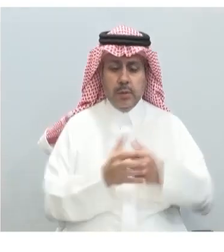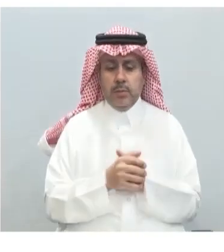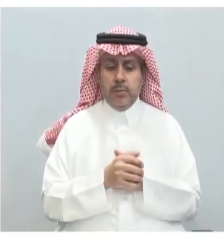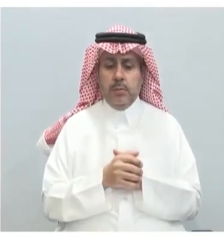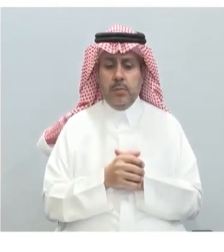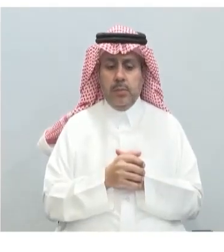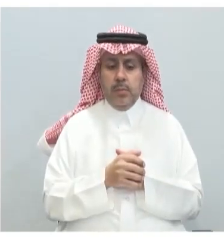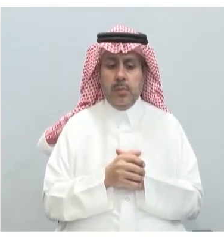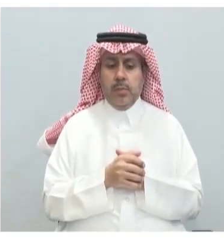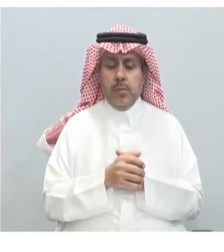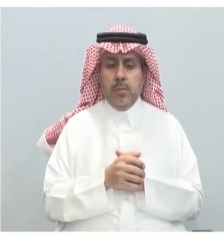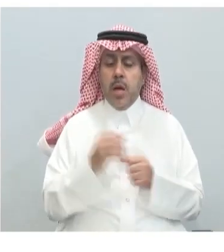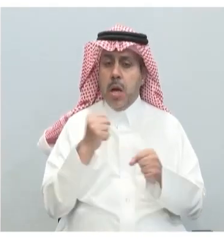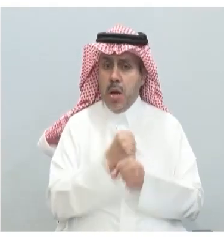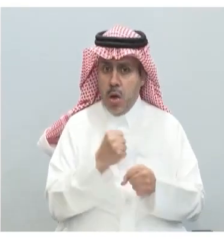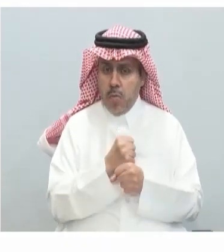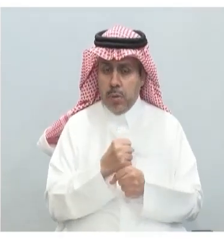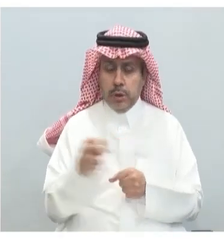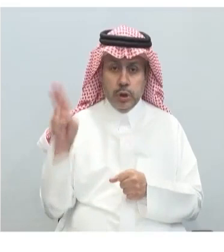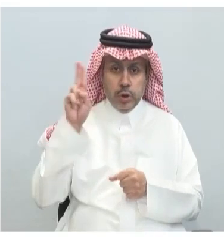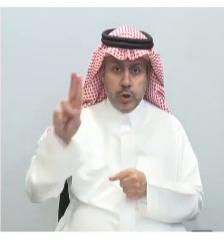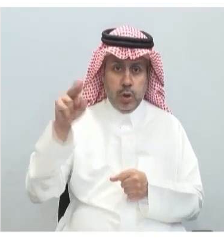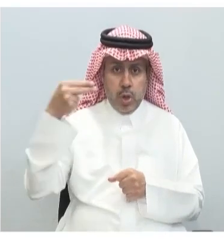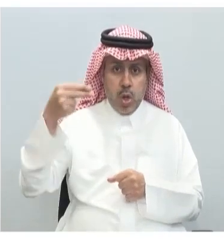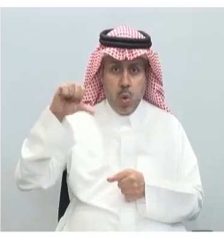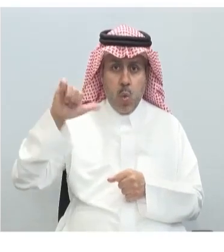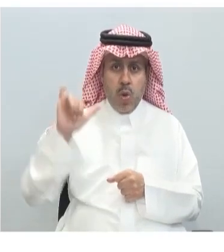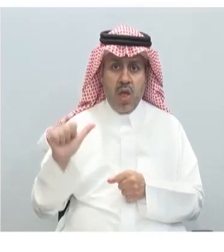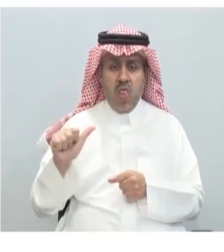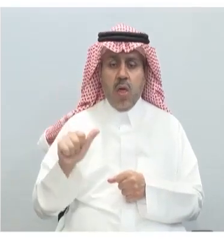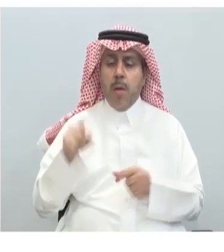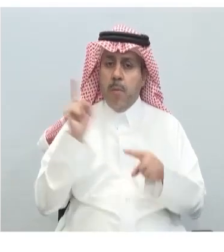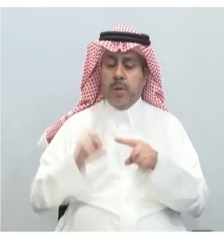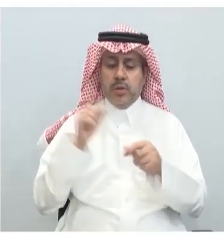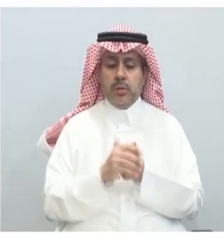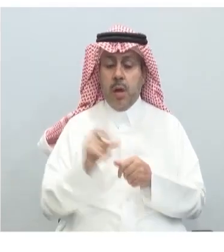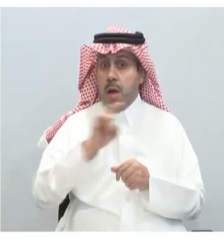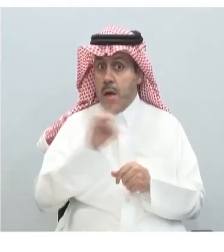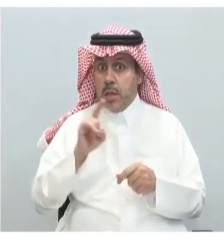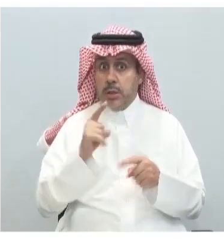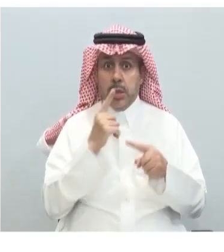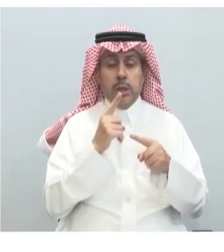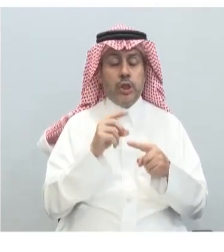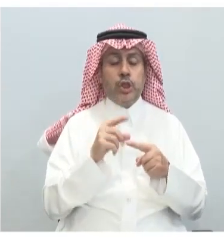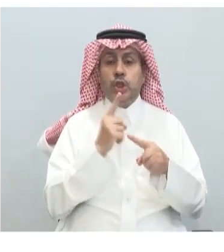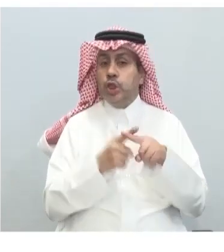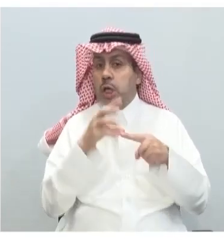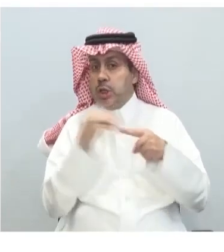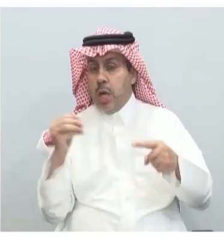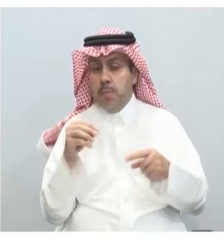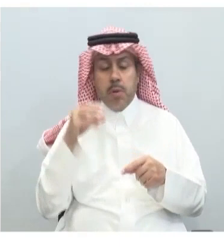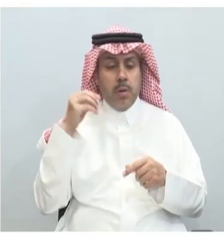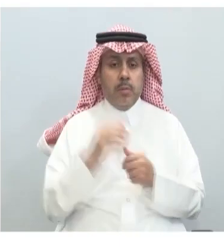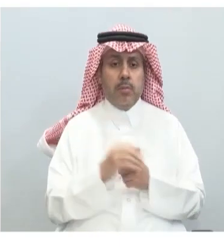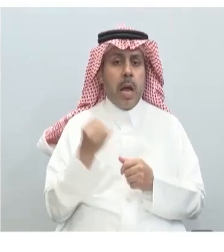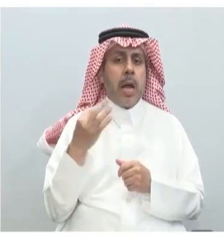اذا نقوم بعد ذلك بالتعويض المباشر لا ننسى الاشارات لا ننسى عدد المولات طبعا هنا